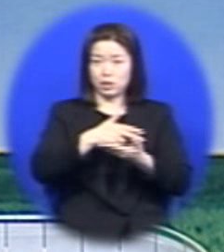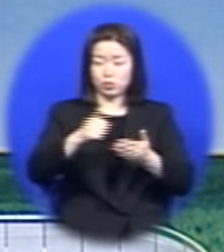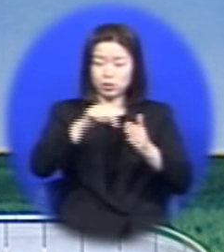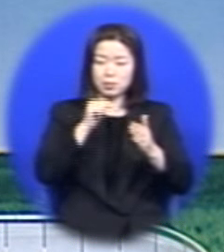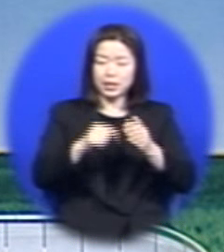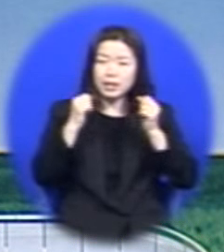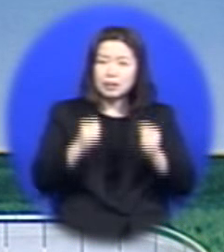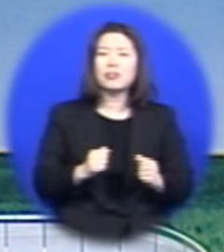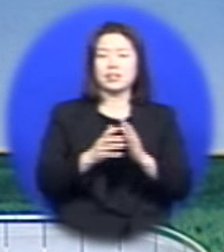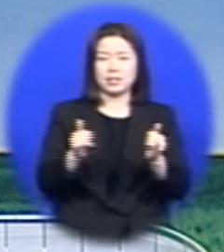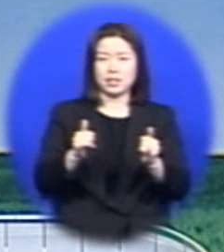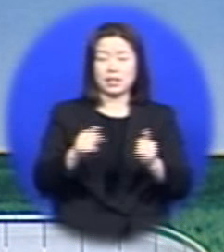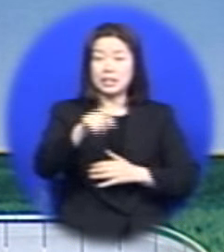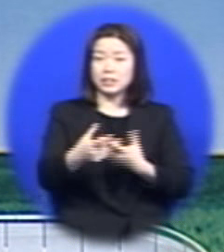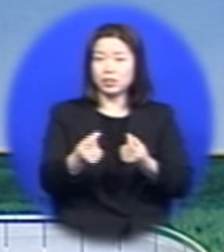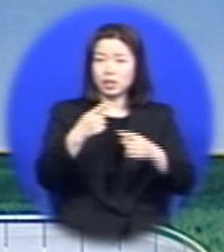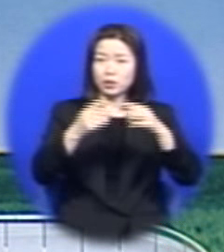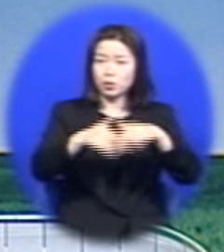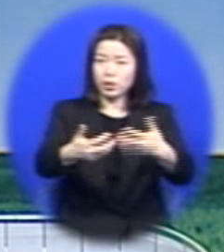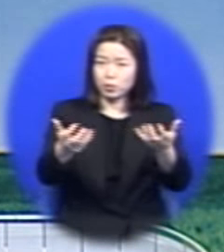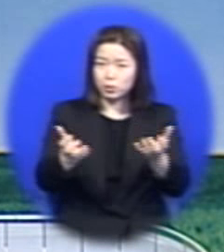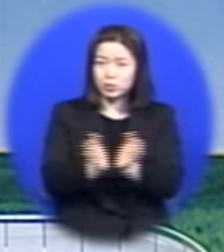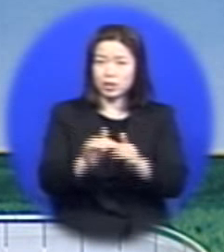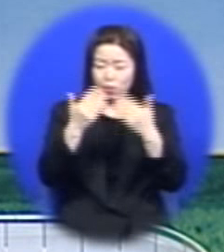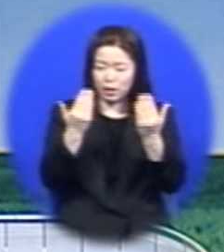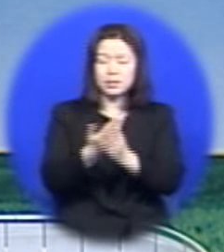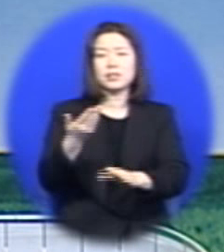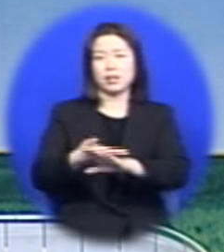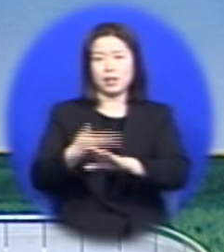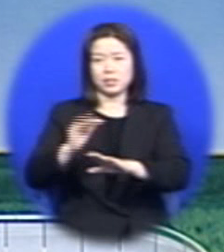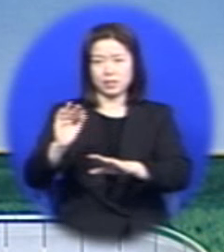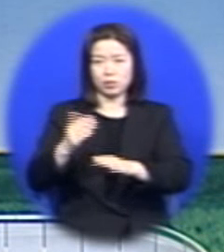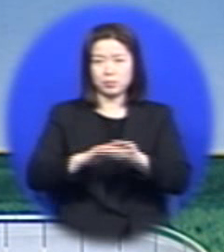거하는 자. 그럴 때 교회 공동체가 완전히 달라져요.